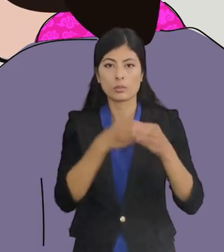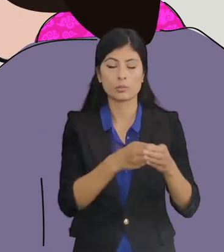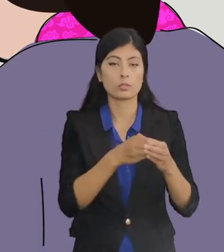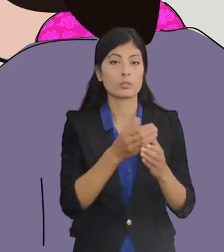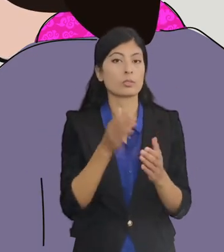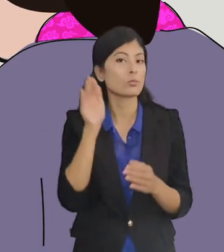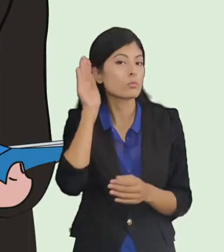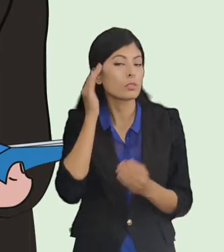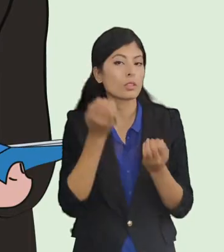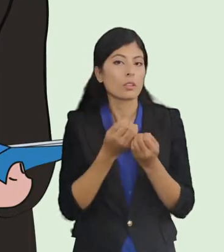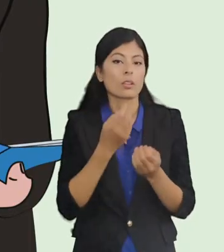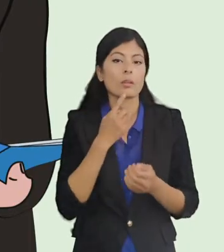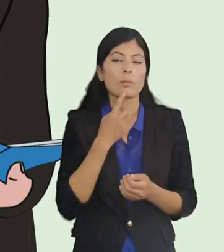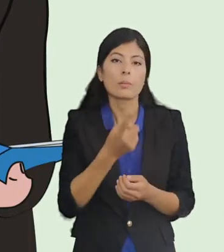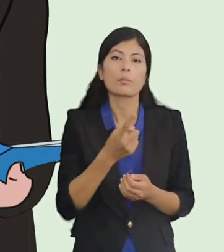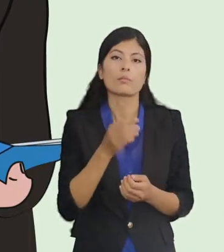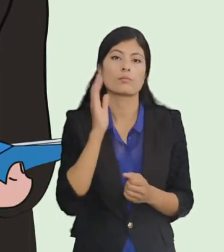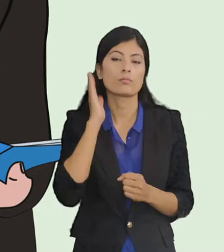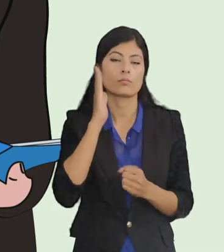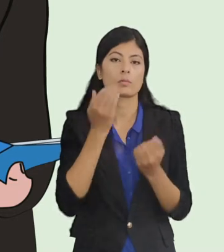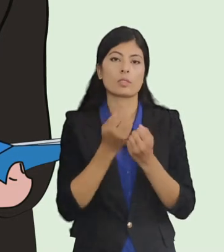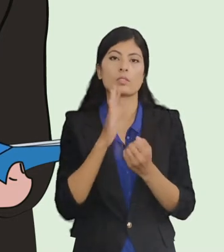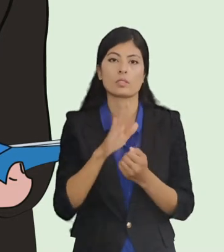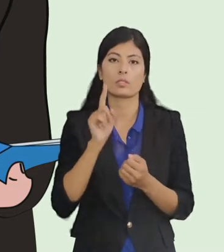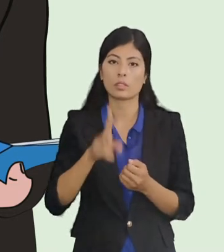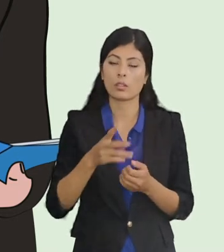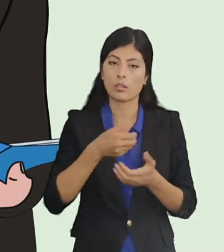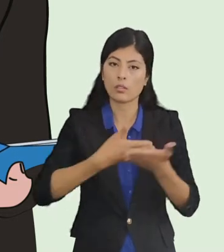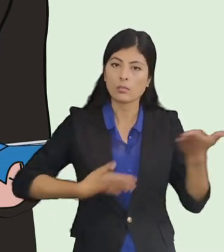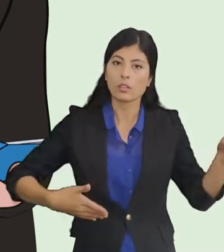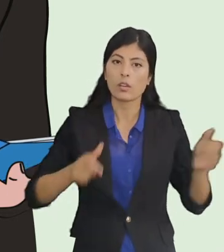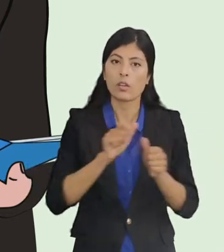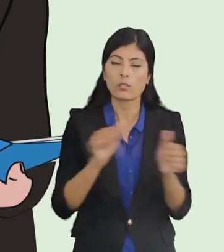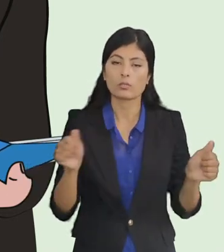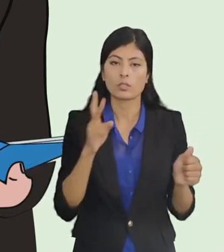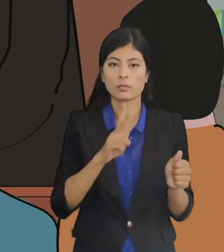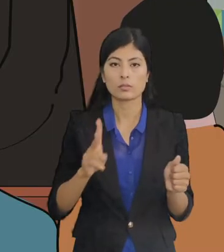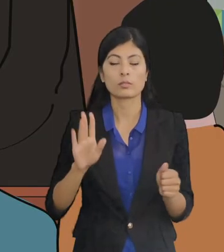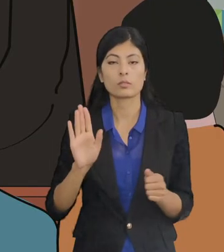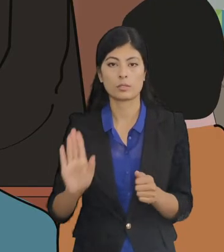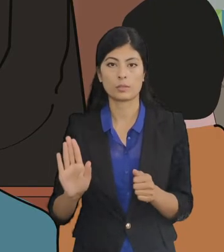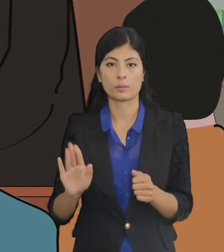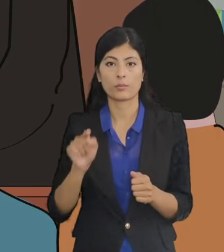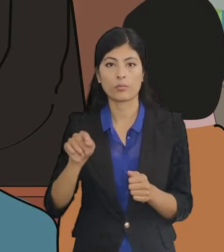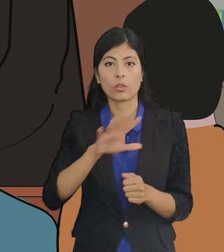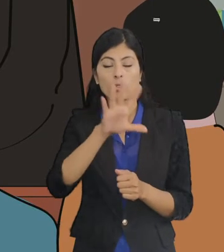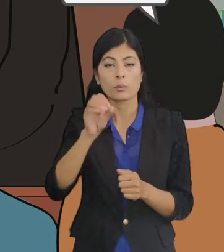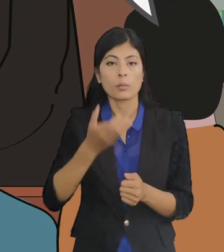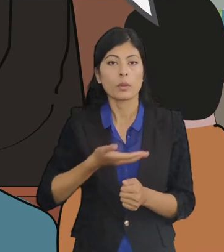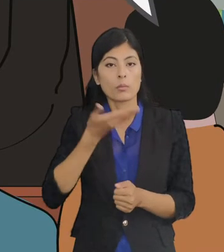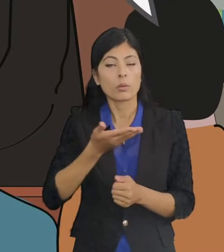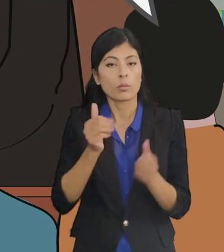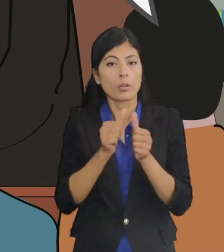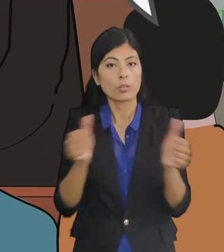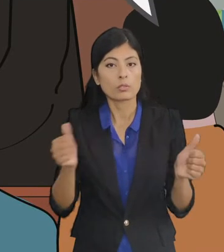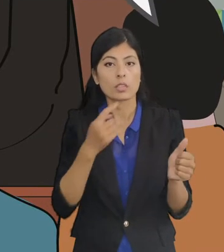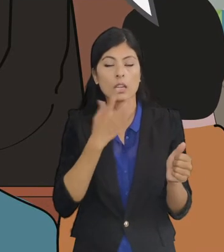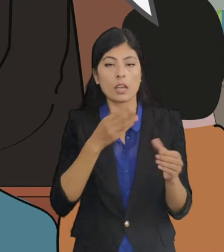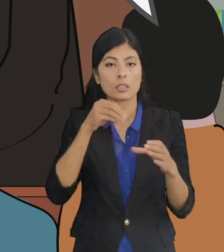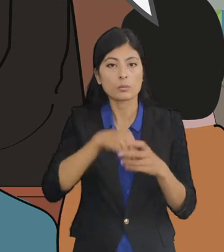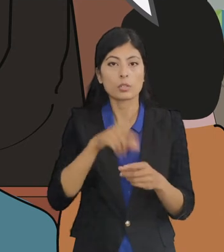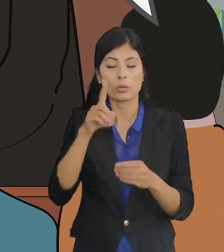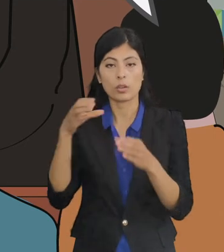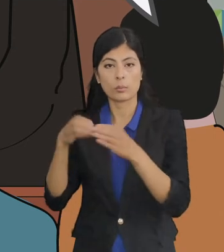पढ्न लगाउँछन्। यस लिखतमा लेखेको बेहोरा यस प्रकार छ। इजलास सहायकले पढेको कागजको बेहोरामा एउटा